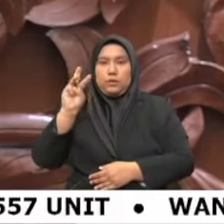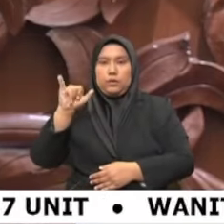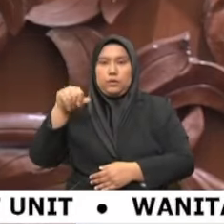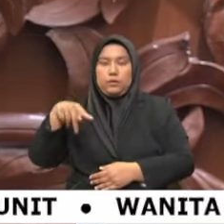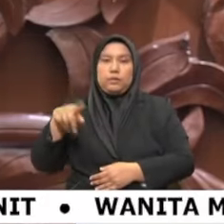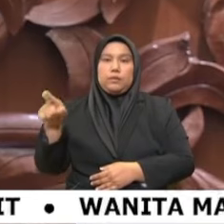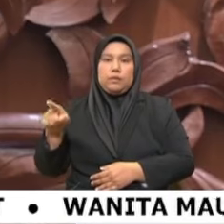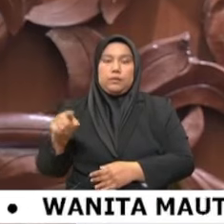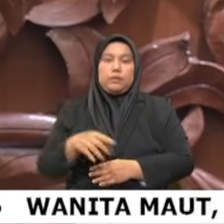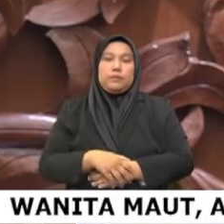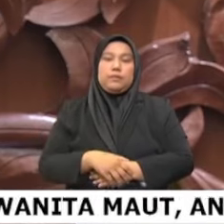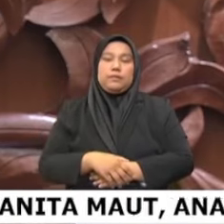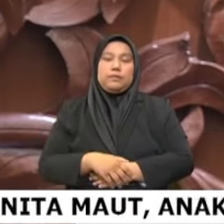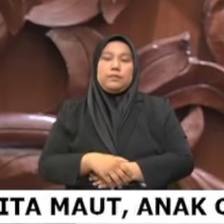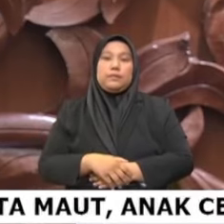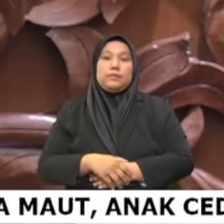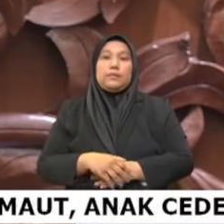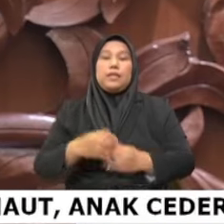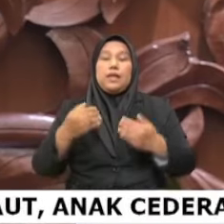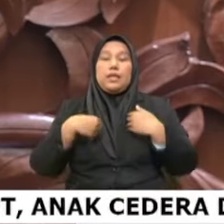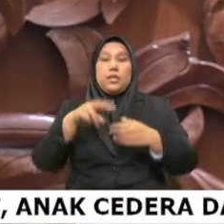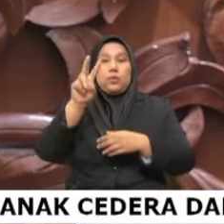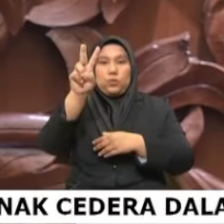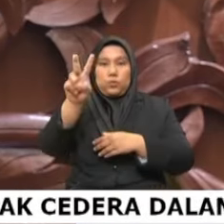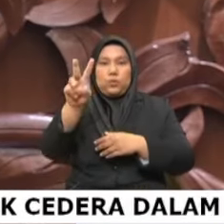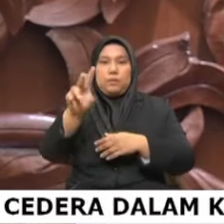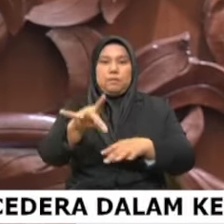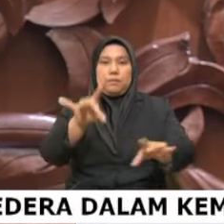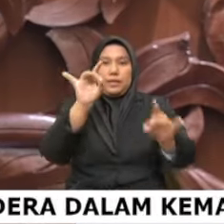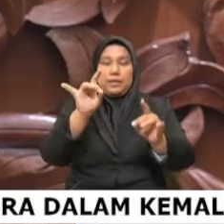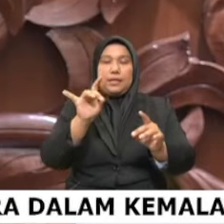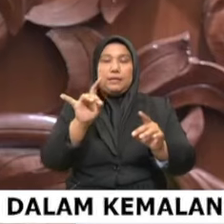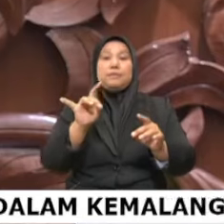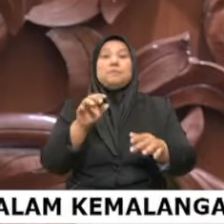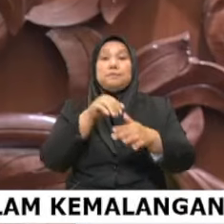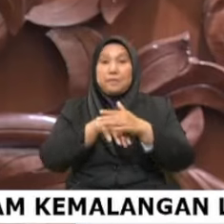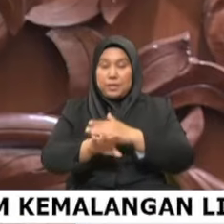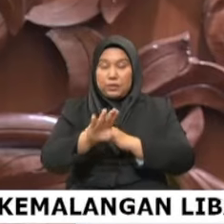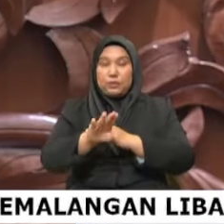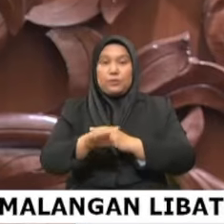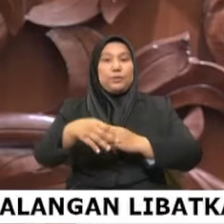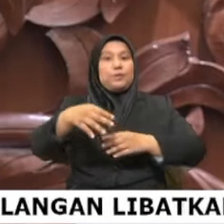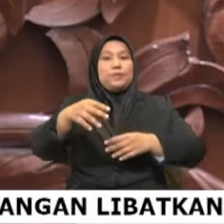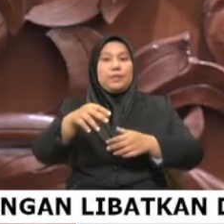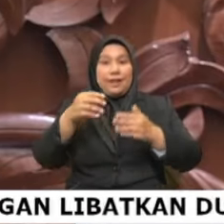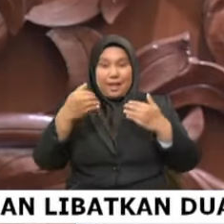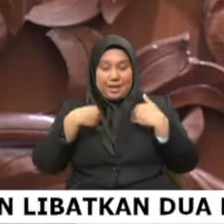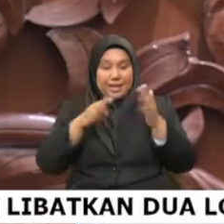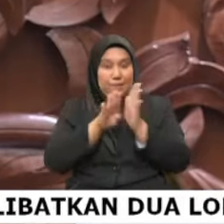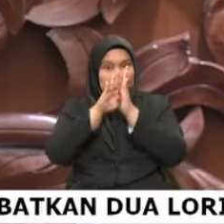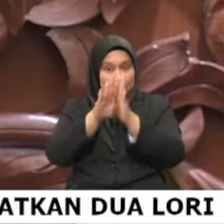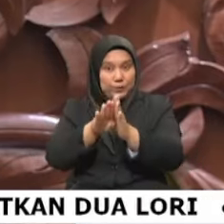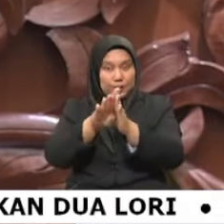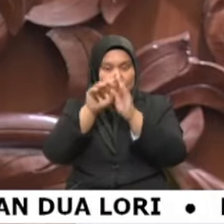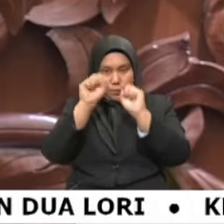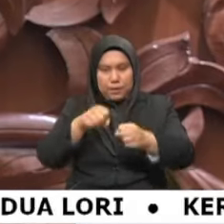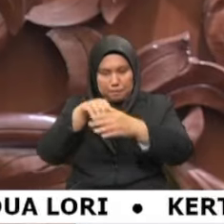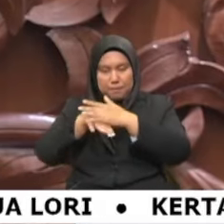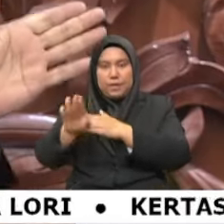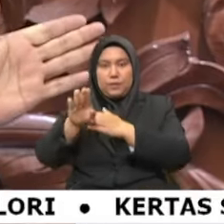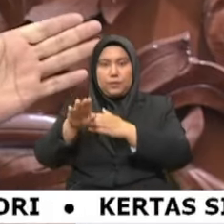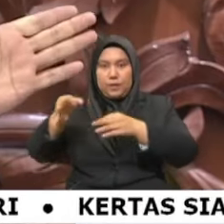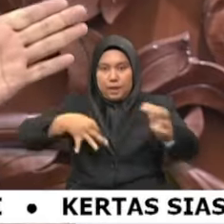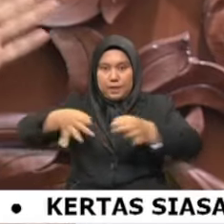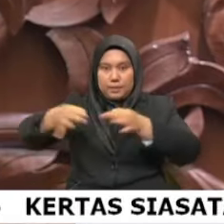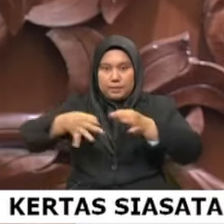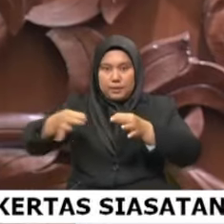pertama, dia masuk jelaskan kalau dia ada bukti. Kalau dia ada bukti, jelaskan bahawa ini bukti menunjukkan bahawa